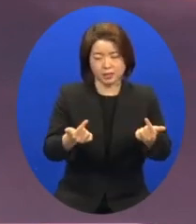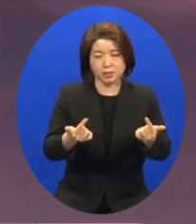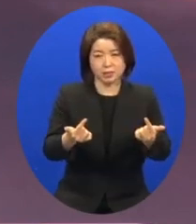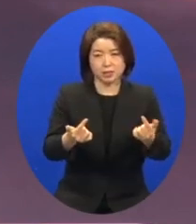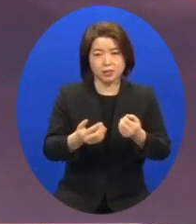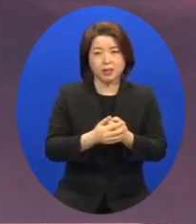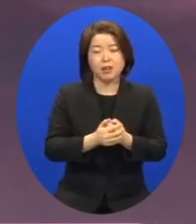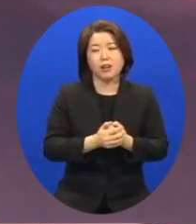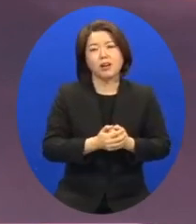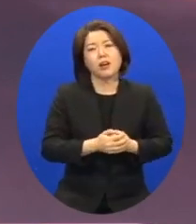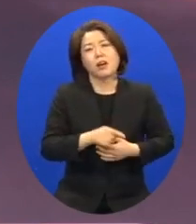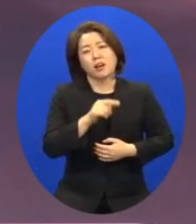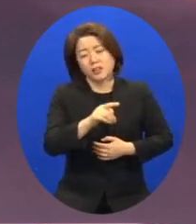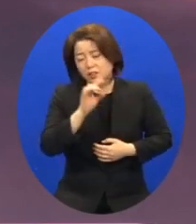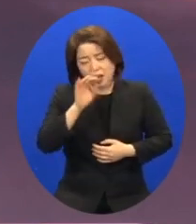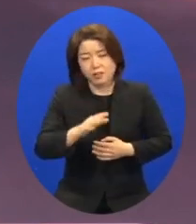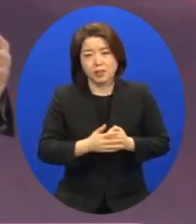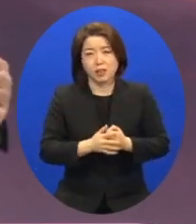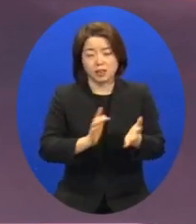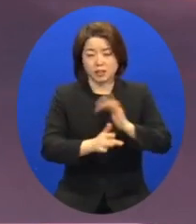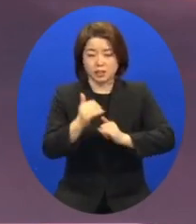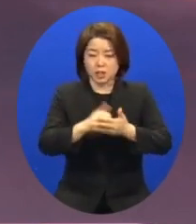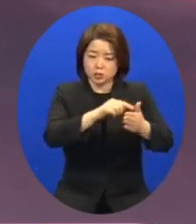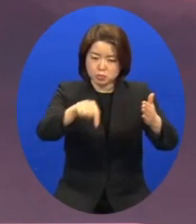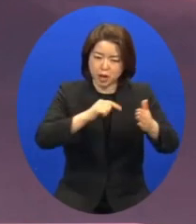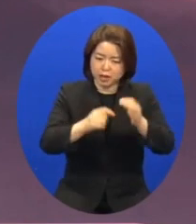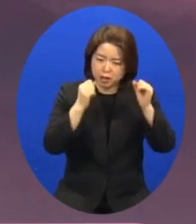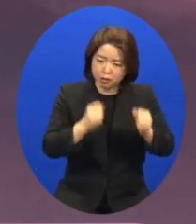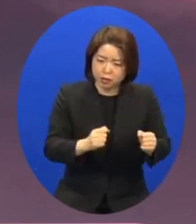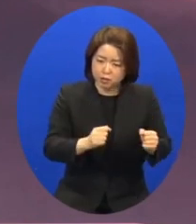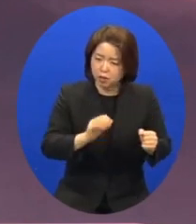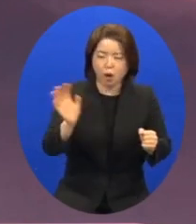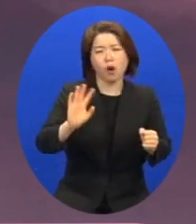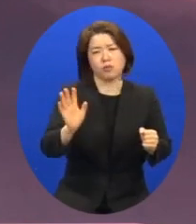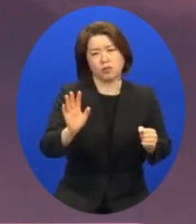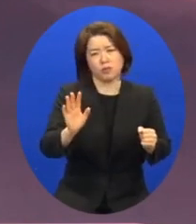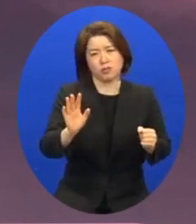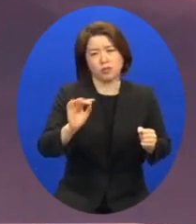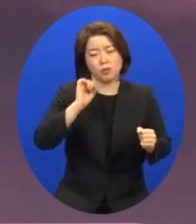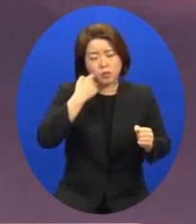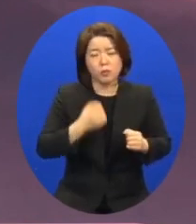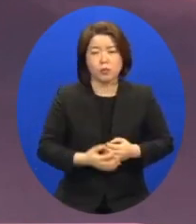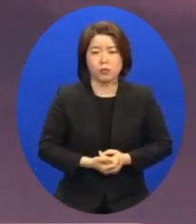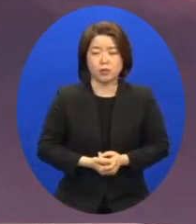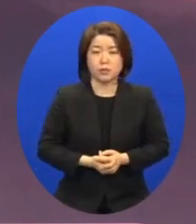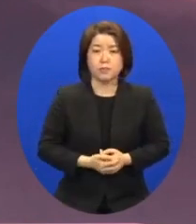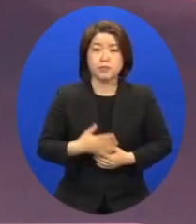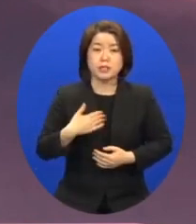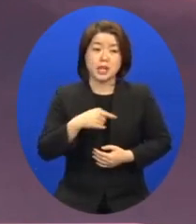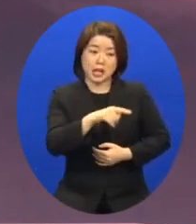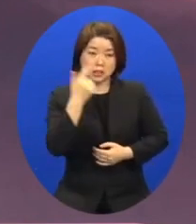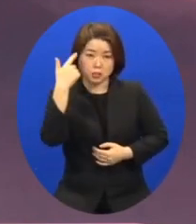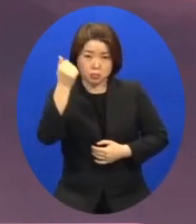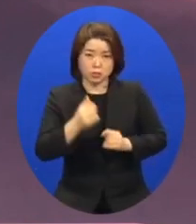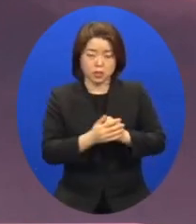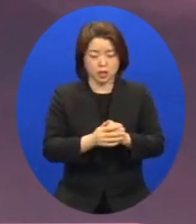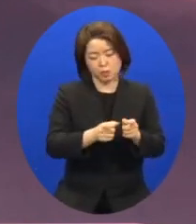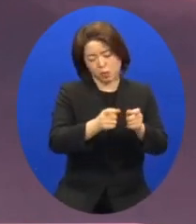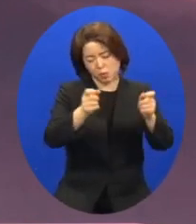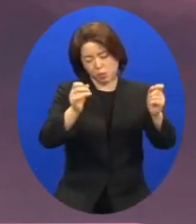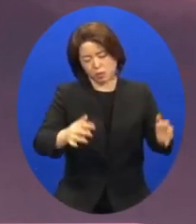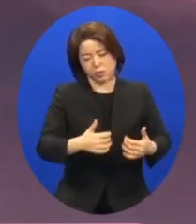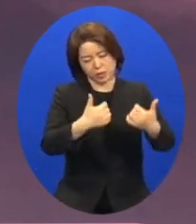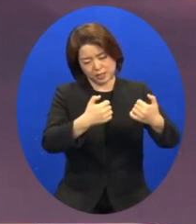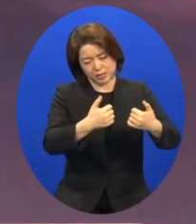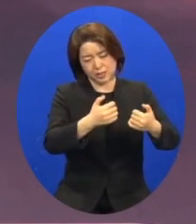안돼요 그게 안돼요 예수님 안에 거하는 게 안되요 제가 그 목사님 거 한참을 상담을